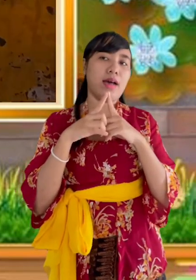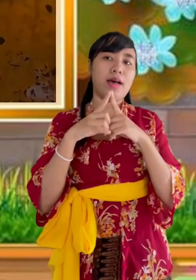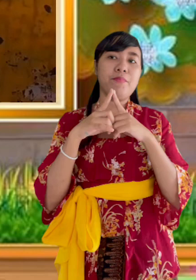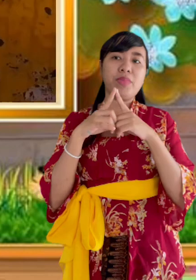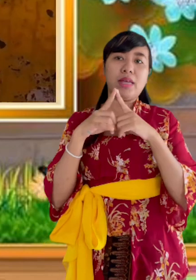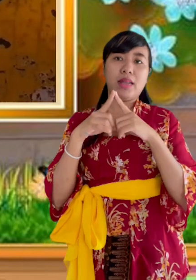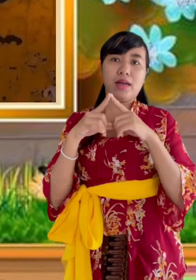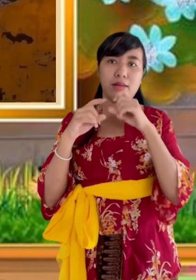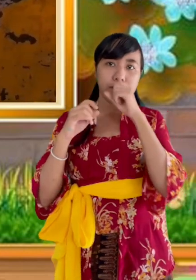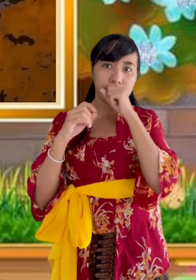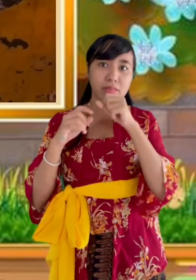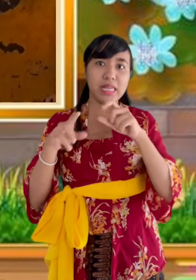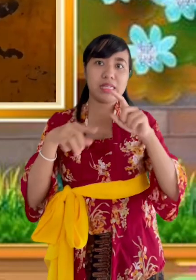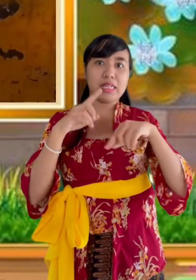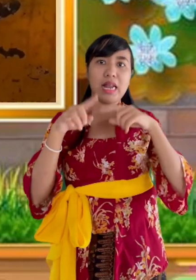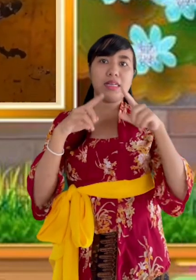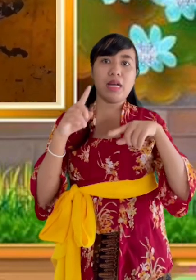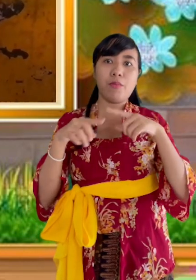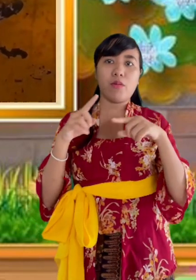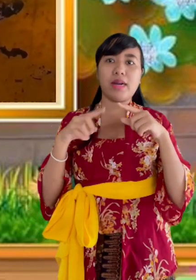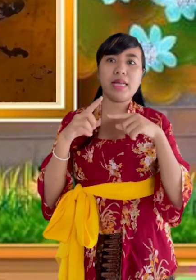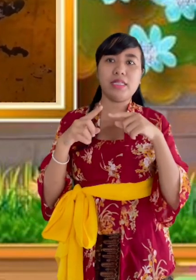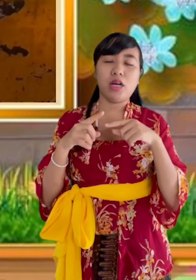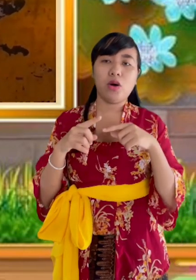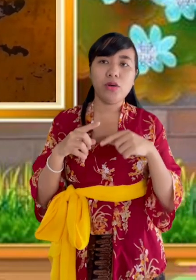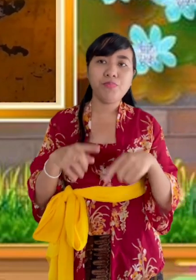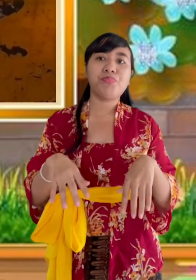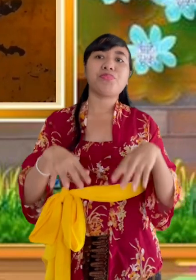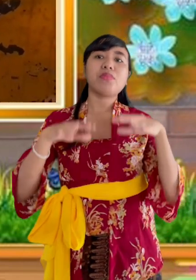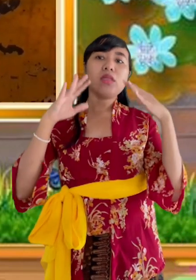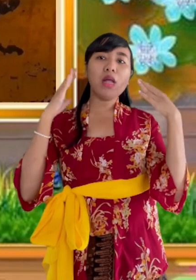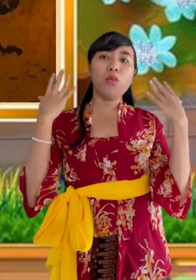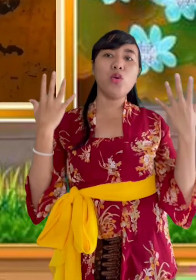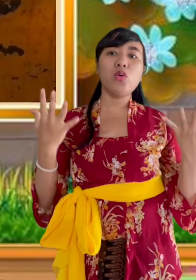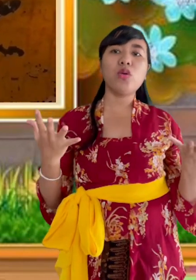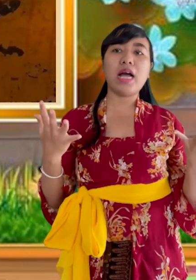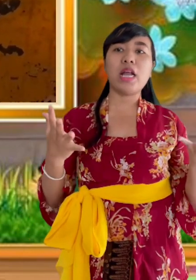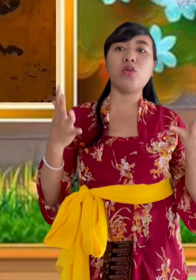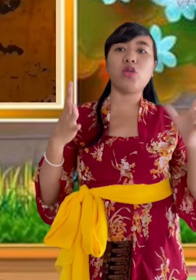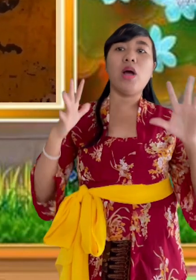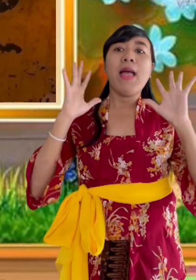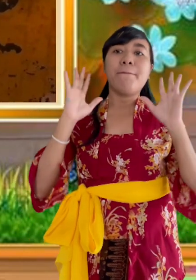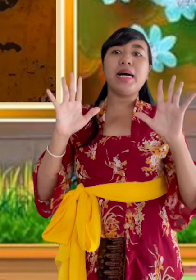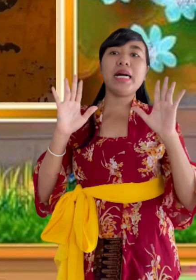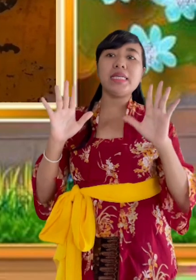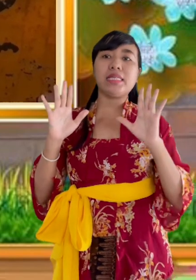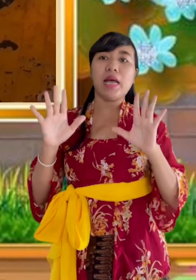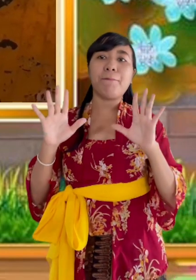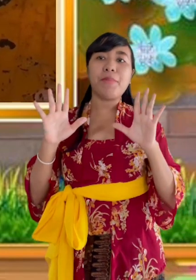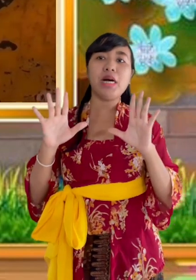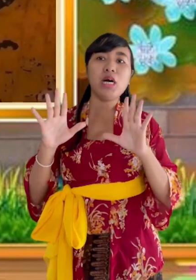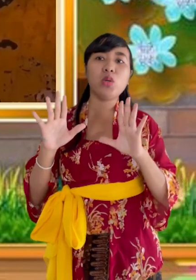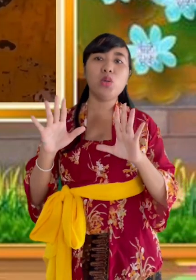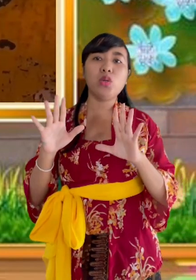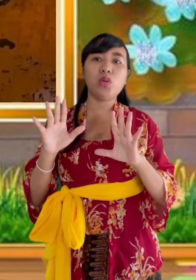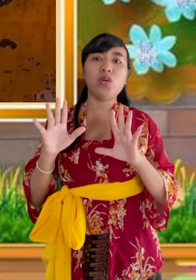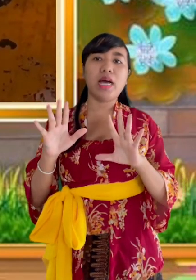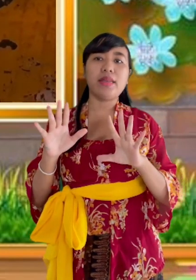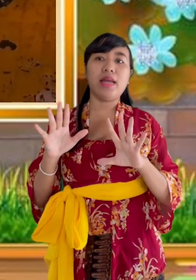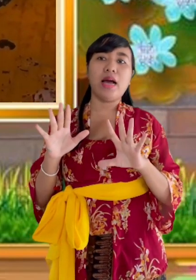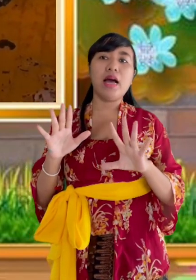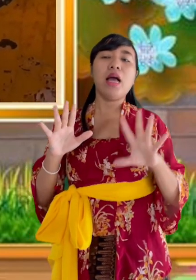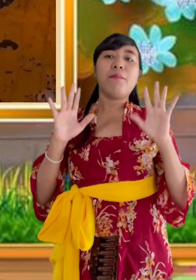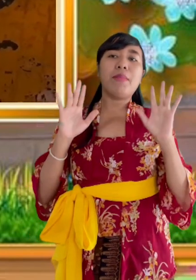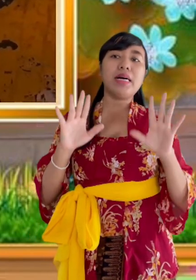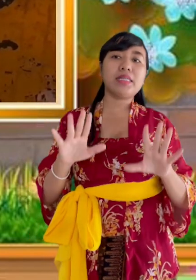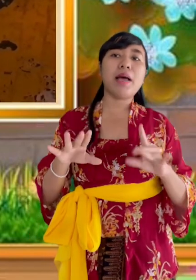ya. Nah, setelah dicampur warna hijau, Bu Guru gunakan untuk mengecap pegunungan